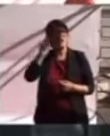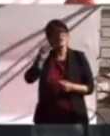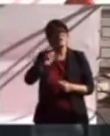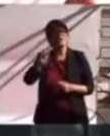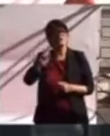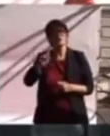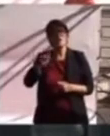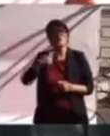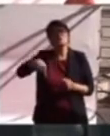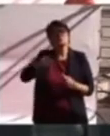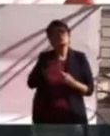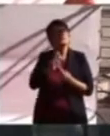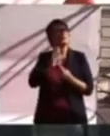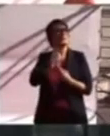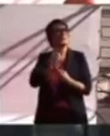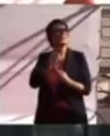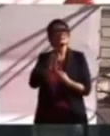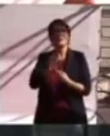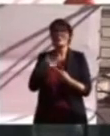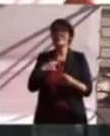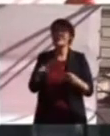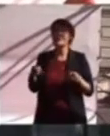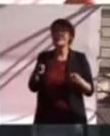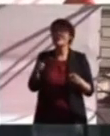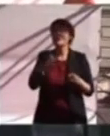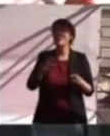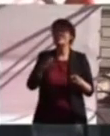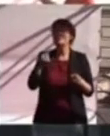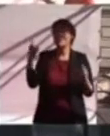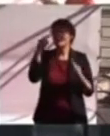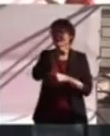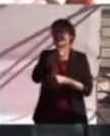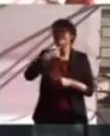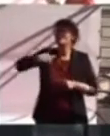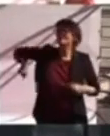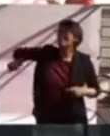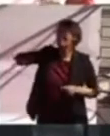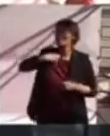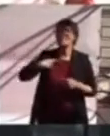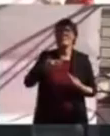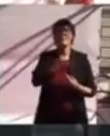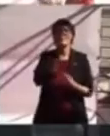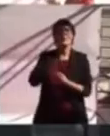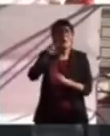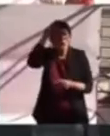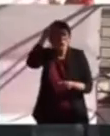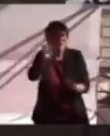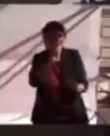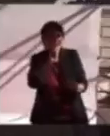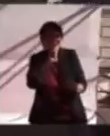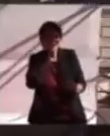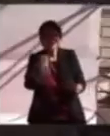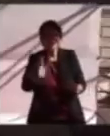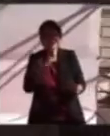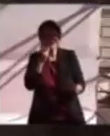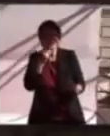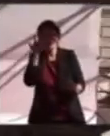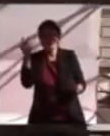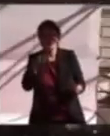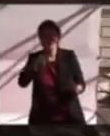di essere un grande paese abbiamo non il governo e voglio essere chiaro l'italia